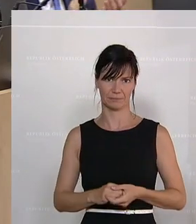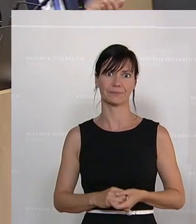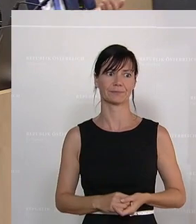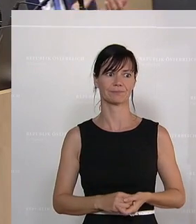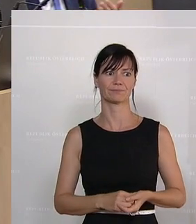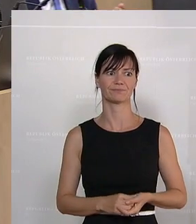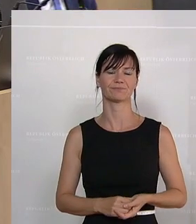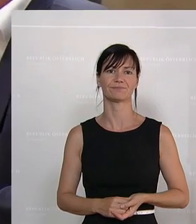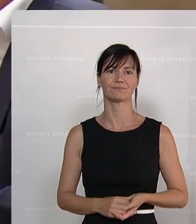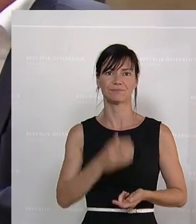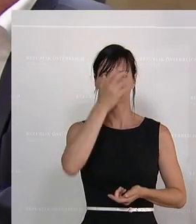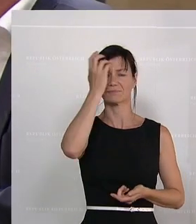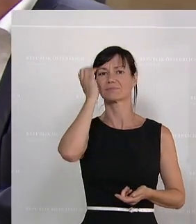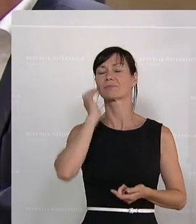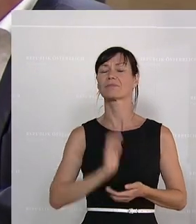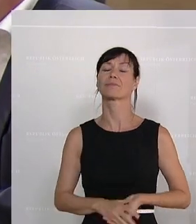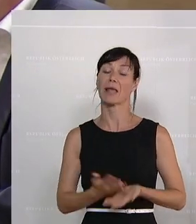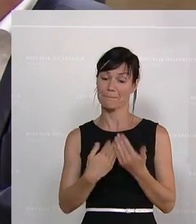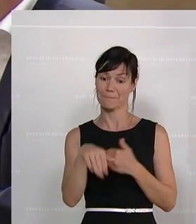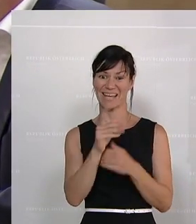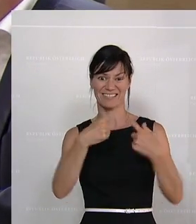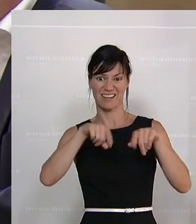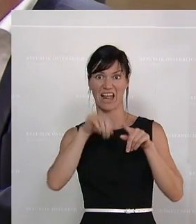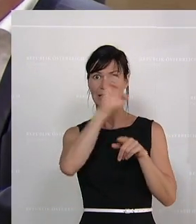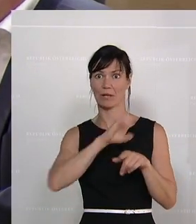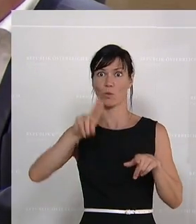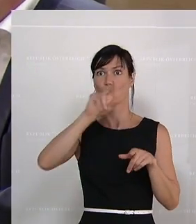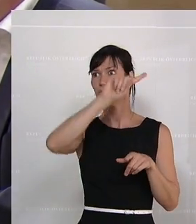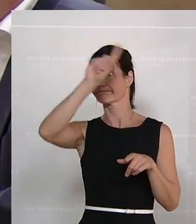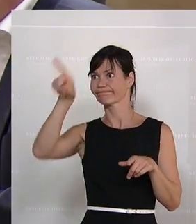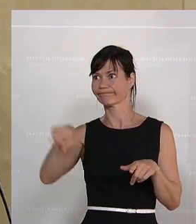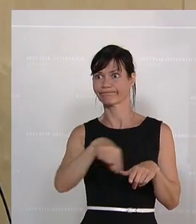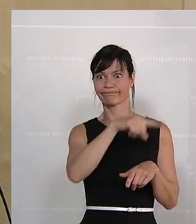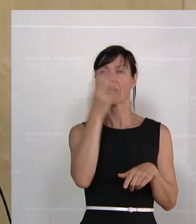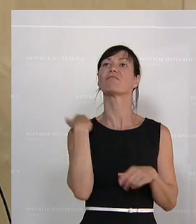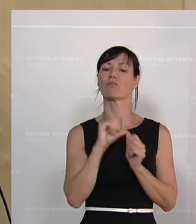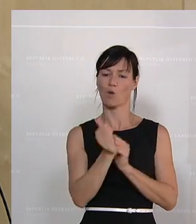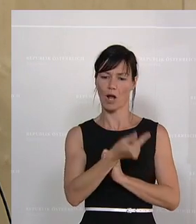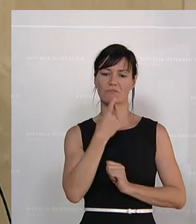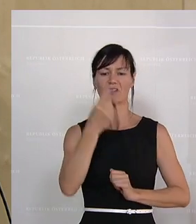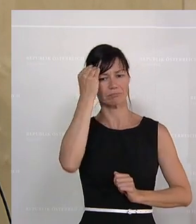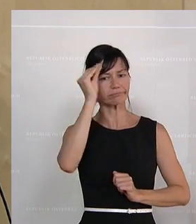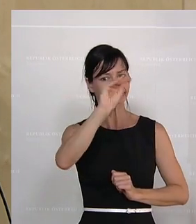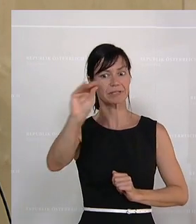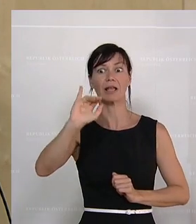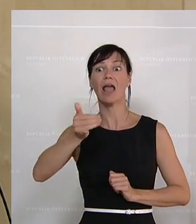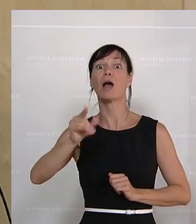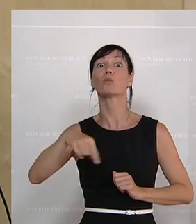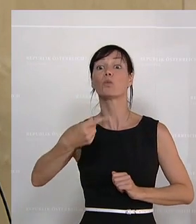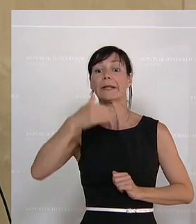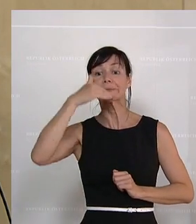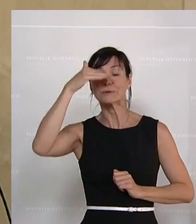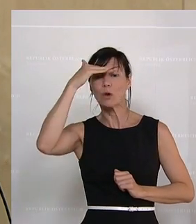die meisten anderen europäischen länder haben angekündigt ja und sind dann im sommer oder im herbst